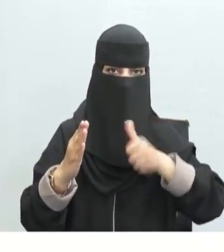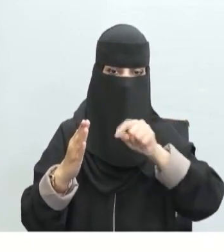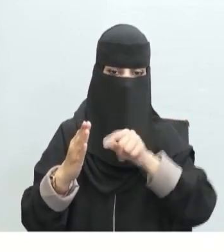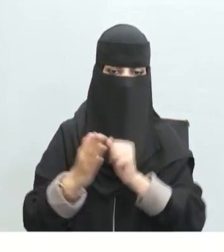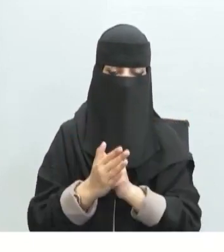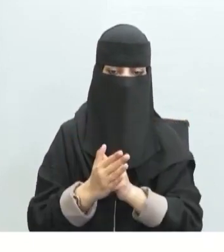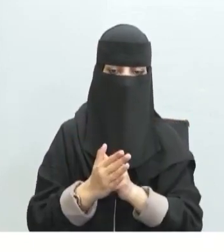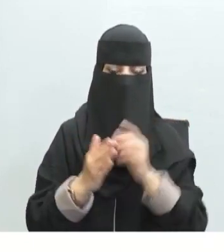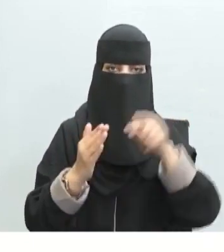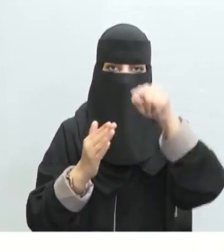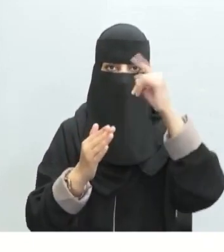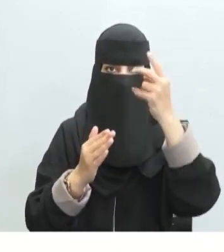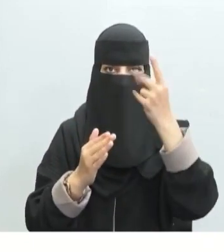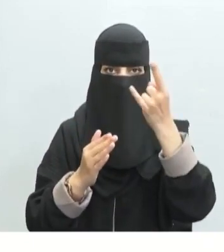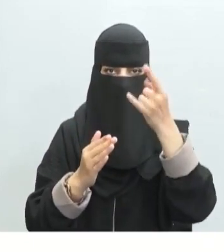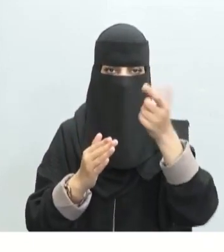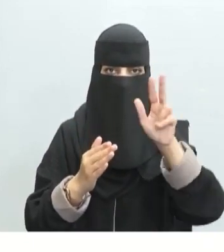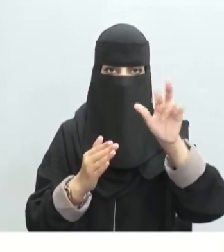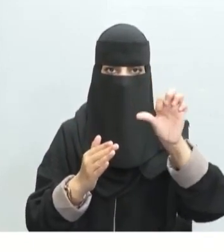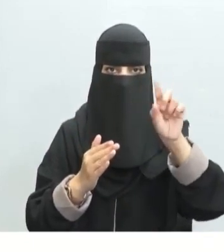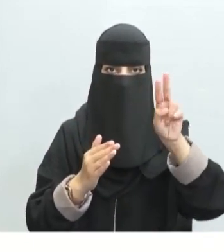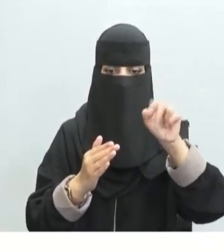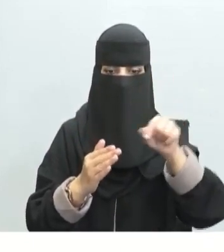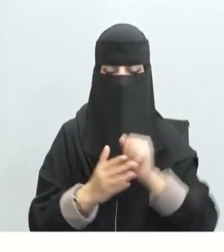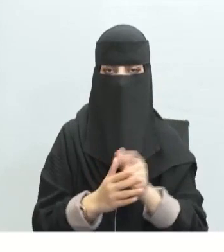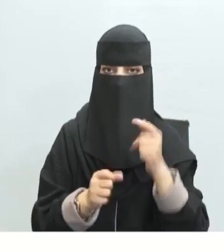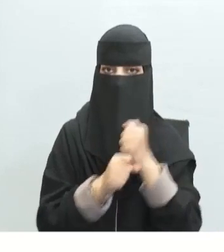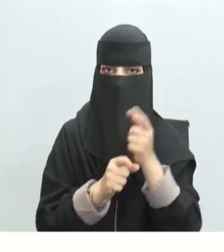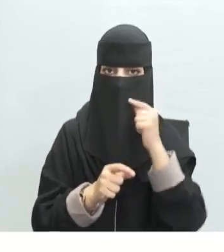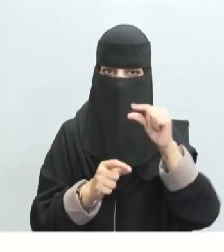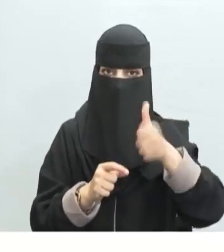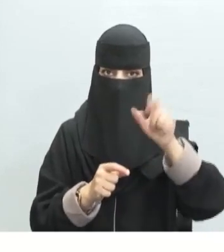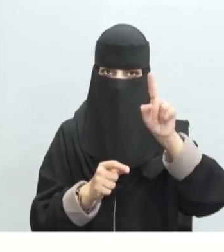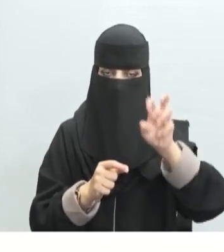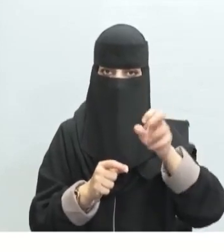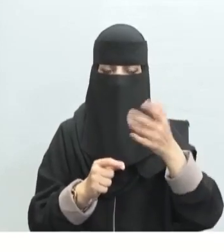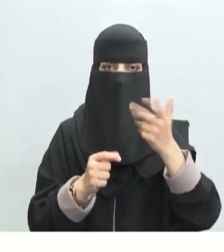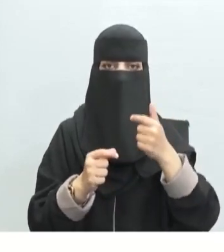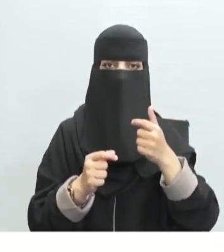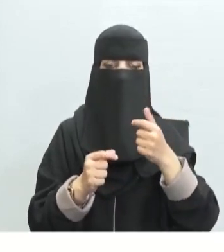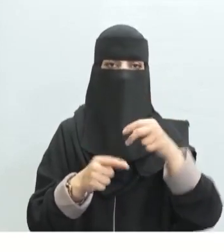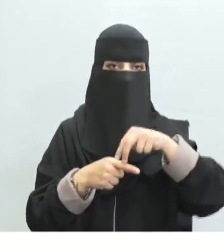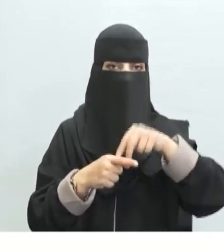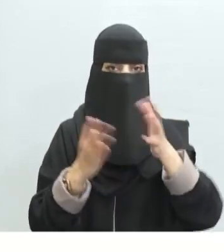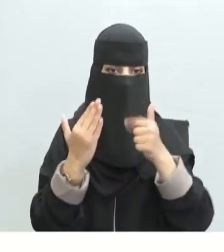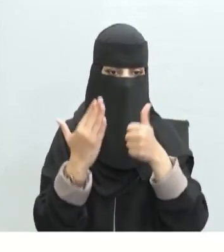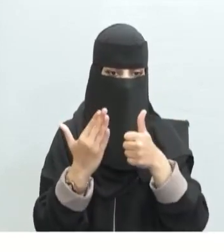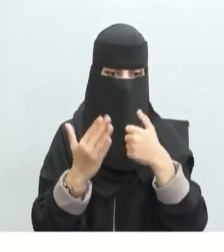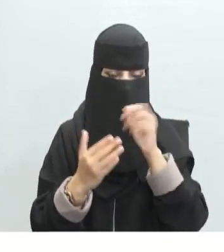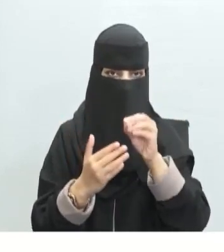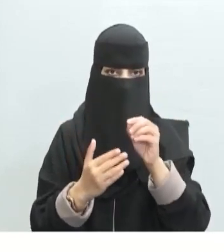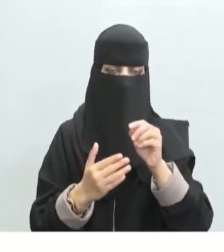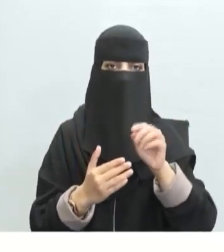والعشره تعتبر هي الوتر الان ممكن نجيب الدوال المثلثيه السته اللي نبغى نحسبها نقول